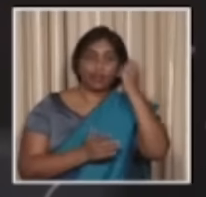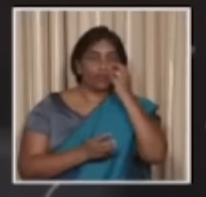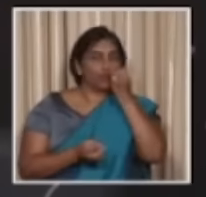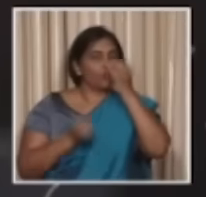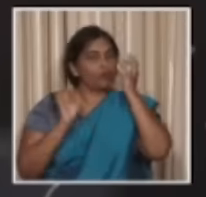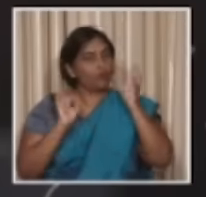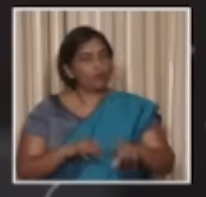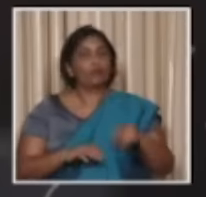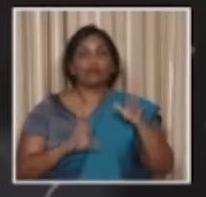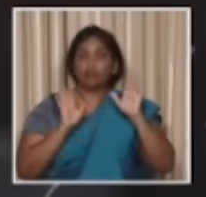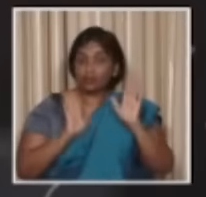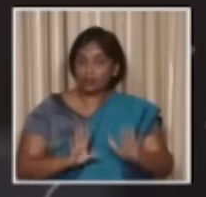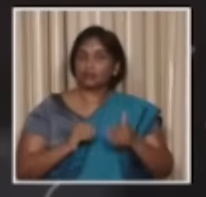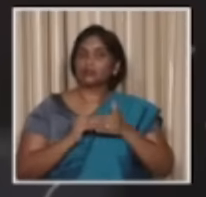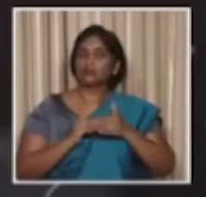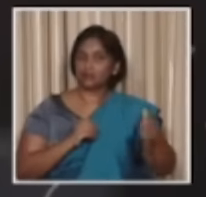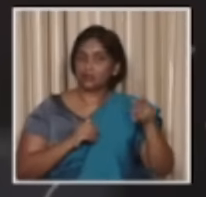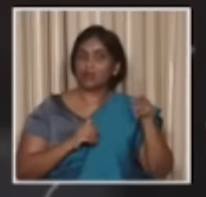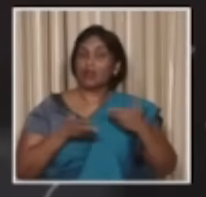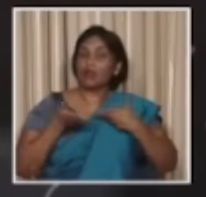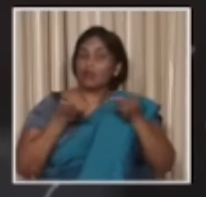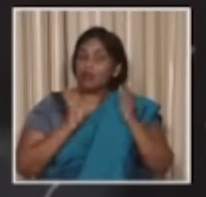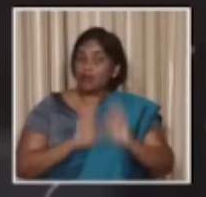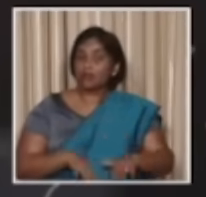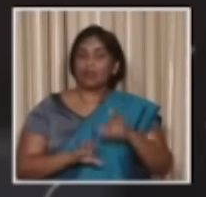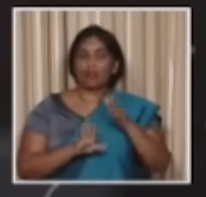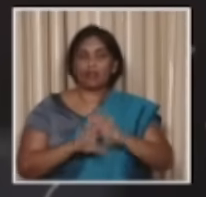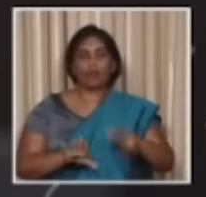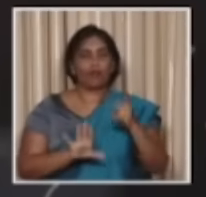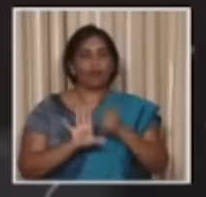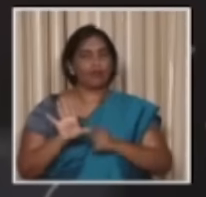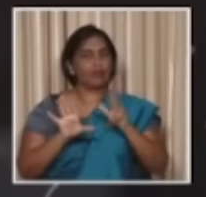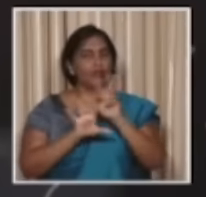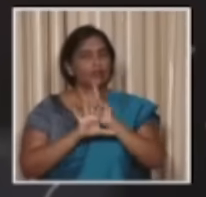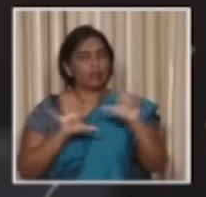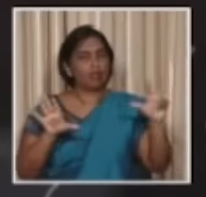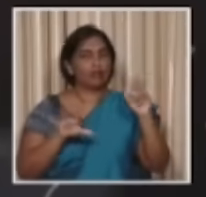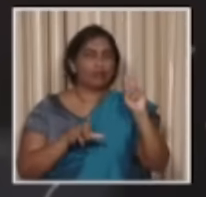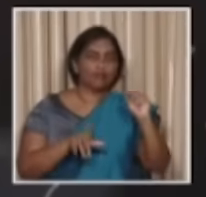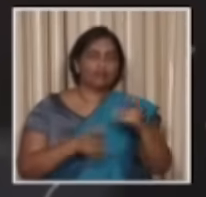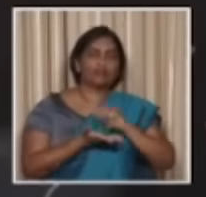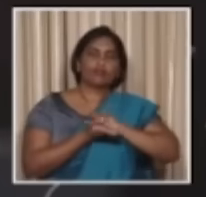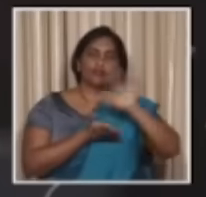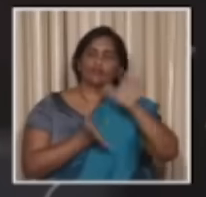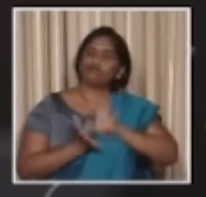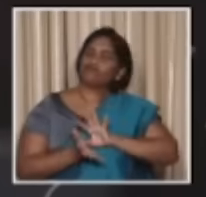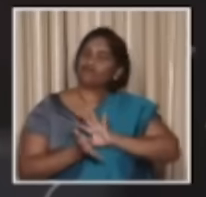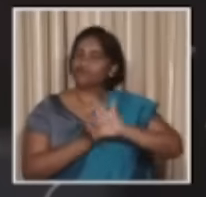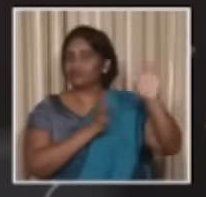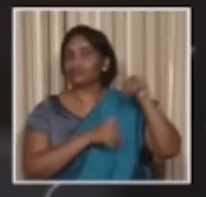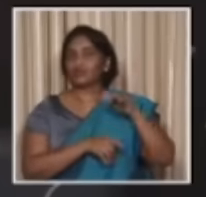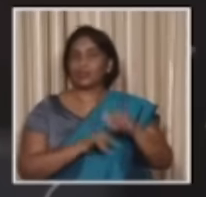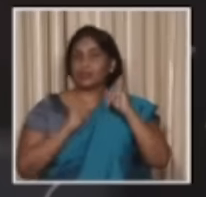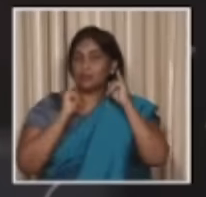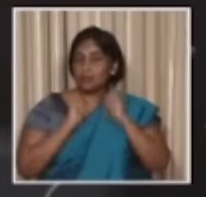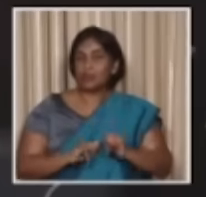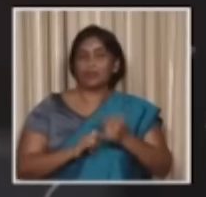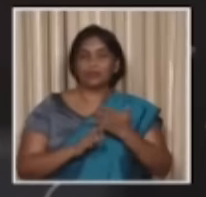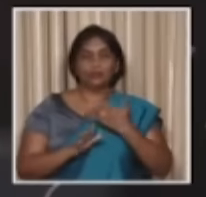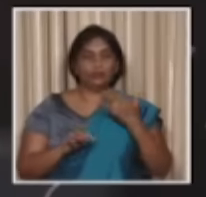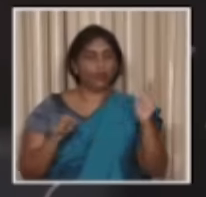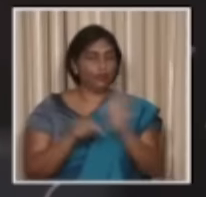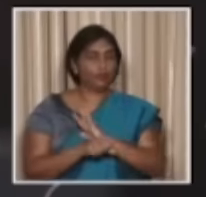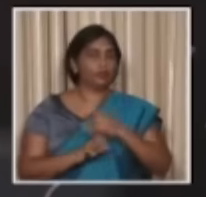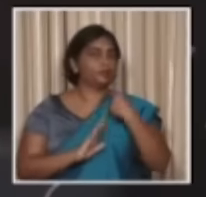ඉන්නවා එහෙම හිටියත් අන්තිමේ දරුවා අවුරුදු 18ක් 20ක් වෙනකොට තල්ලු කරන දෙමව්පියෝ මේ දූෂිත දූෂණයෙන් පිරුණ